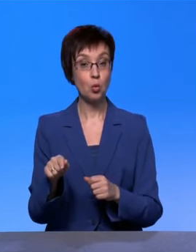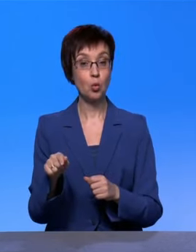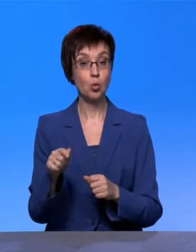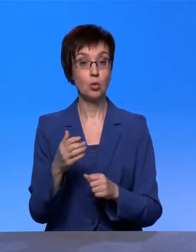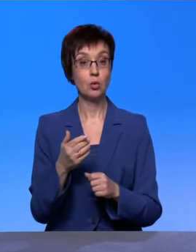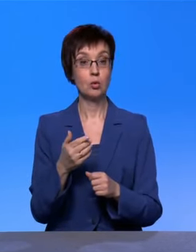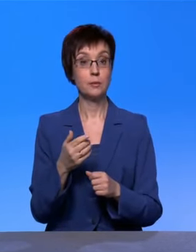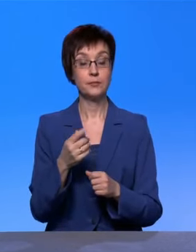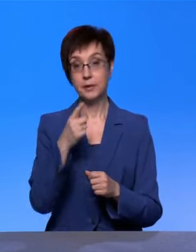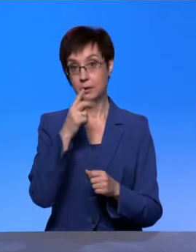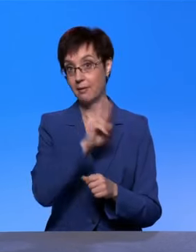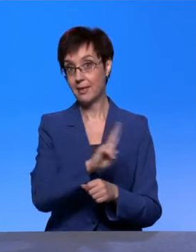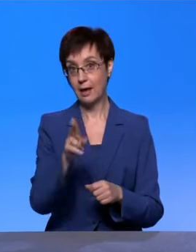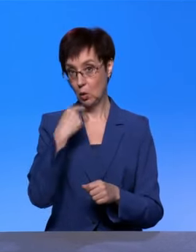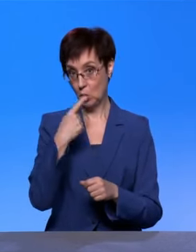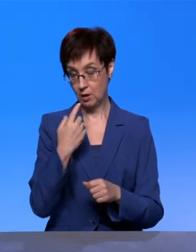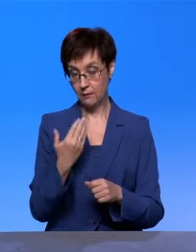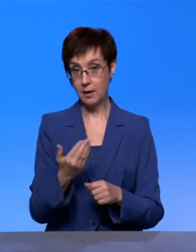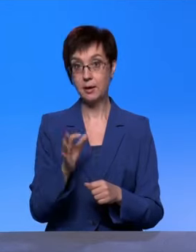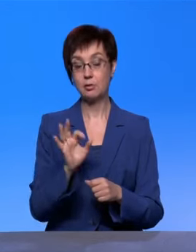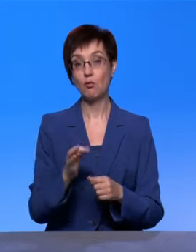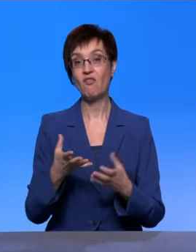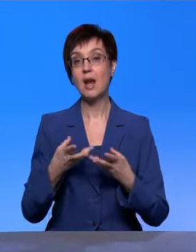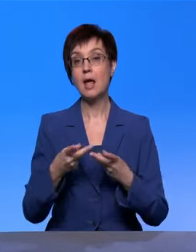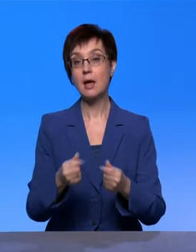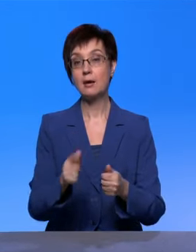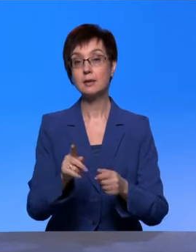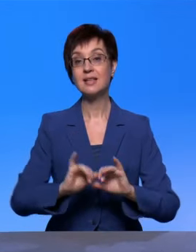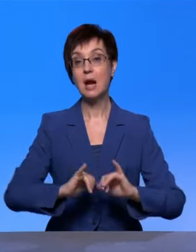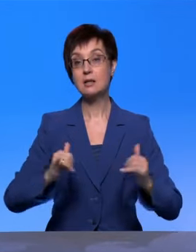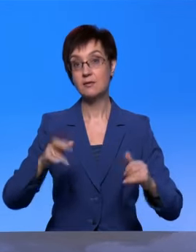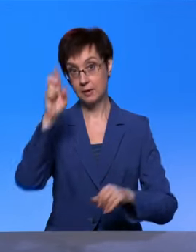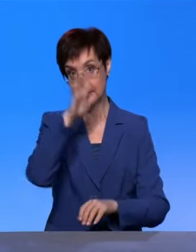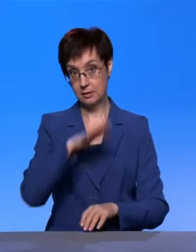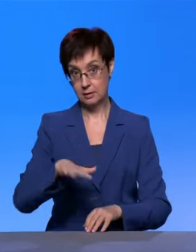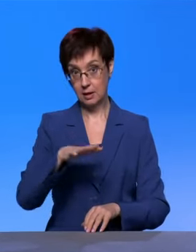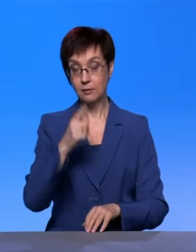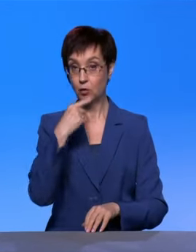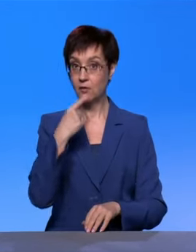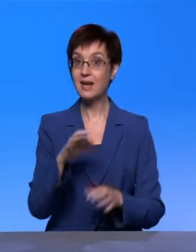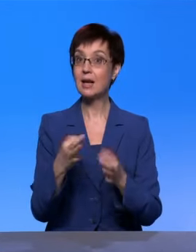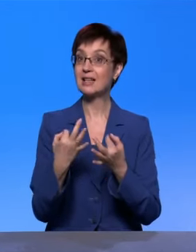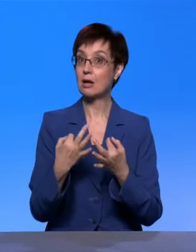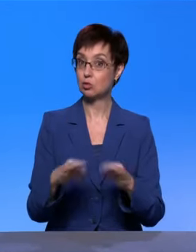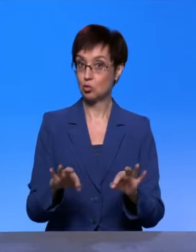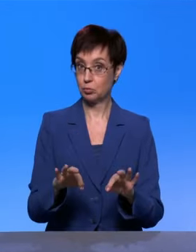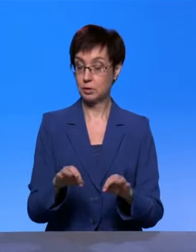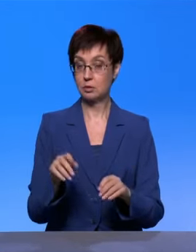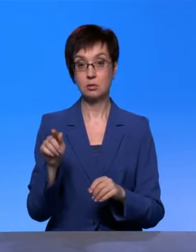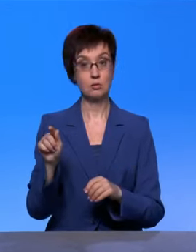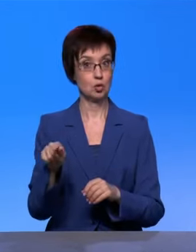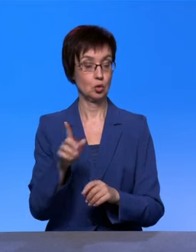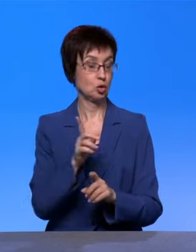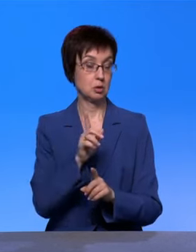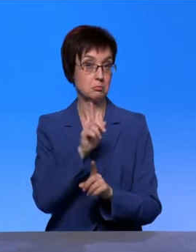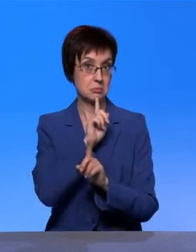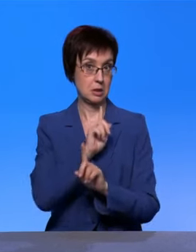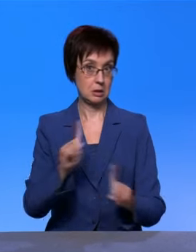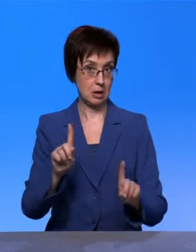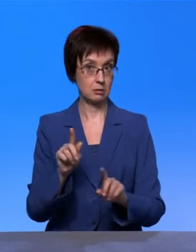Вот здесь говорили о доступности. Очень странный, конечно, коллега сказал, что доступность та же. Не знаю, когда я учился